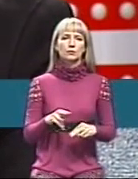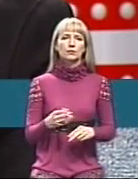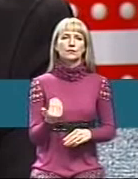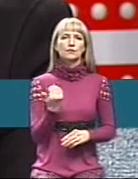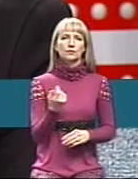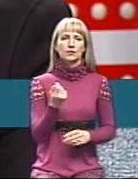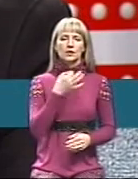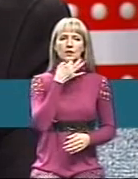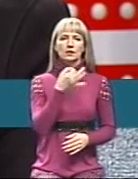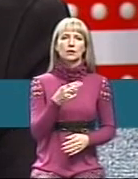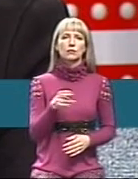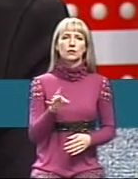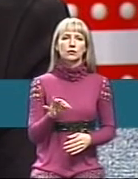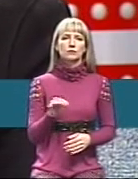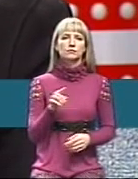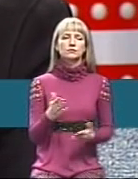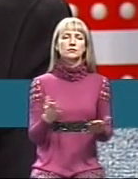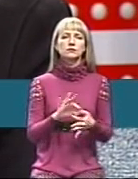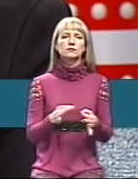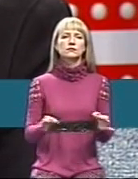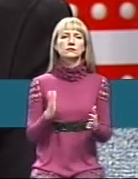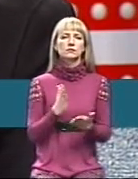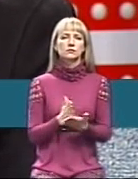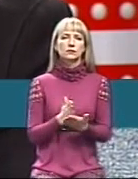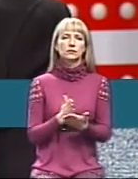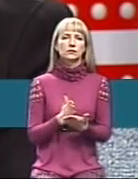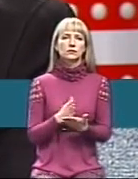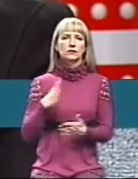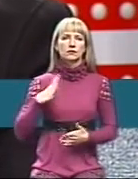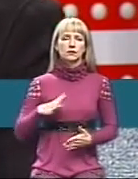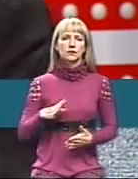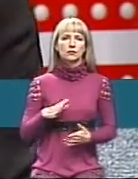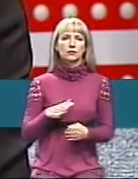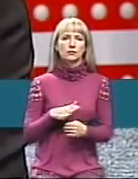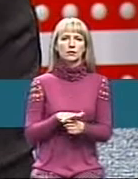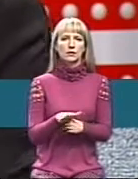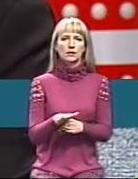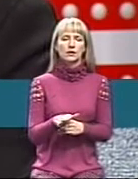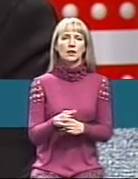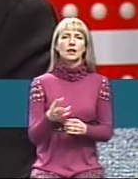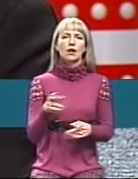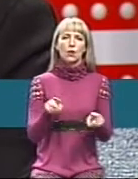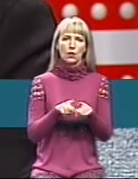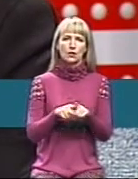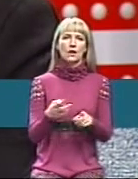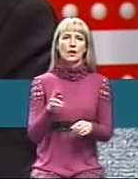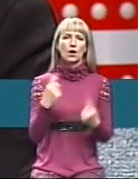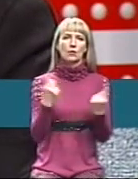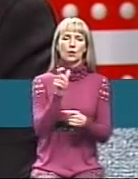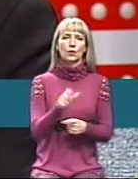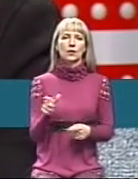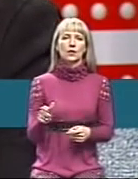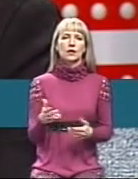трохи сказали про те, яка процедура має бути витримана, але чи однаково вона для фізичних осіб, тобто для